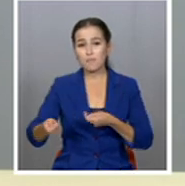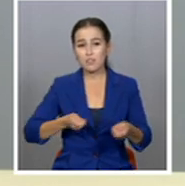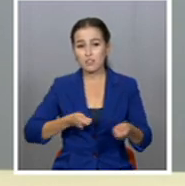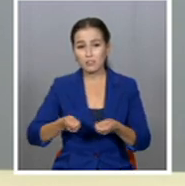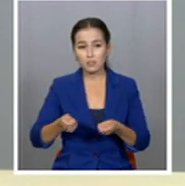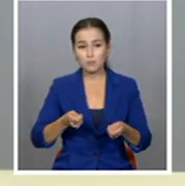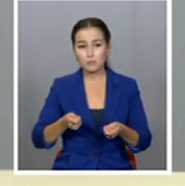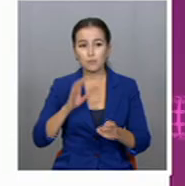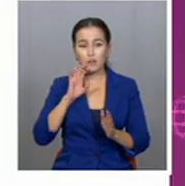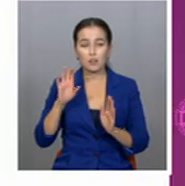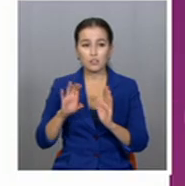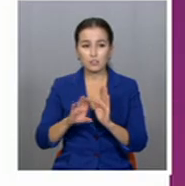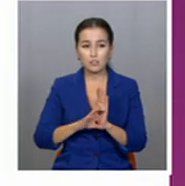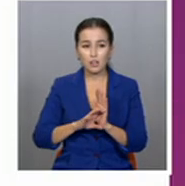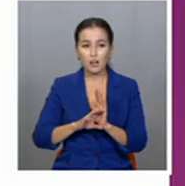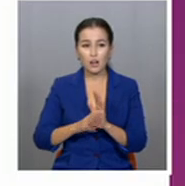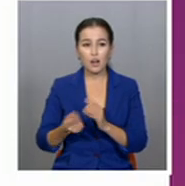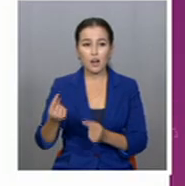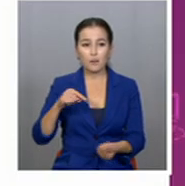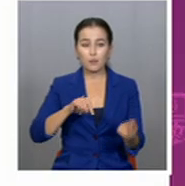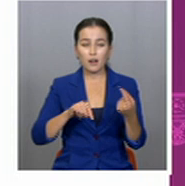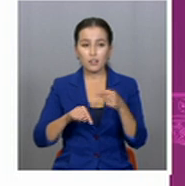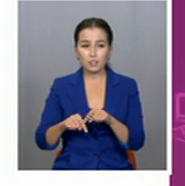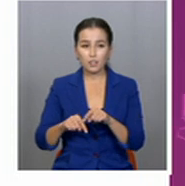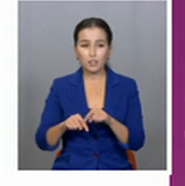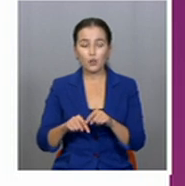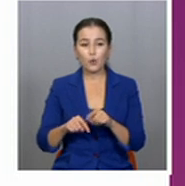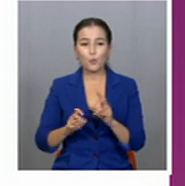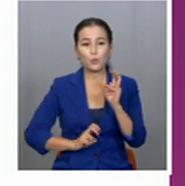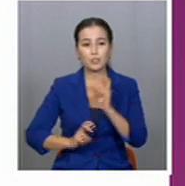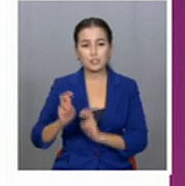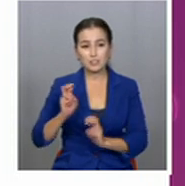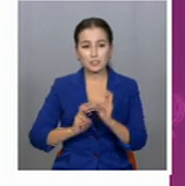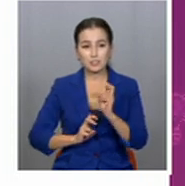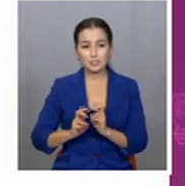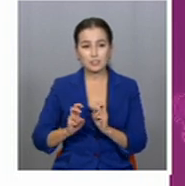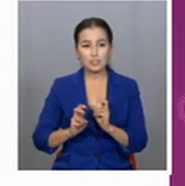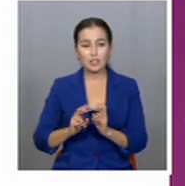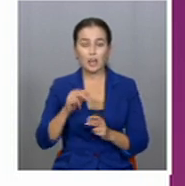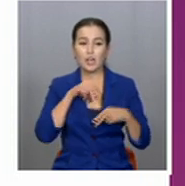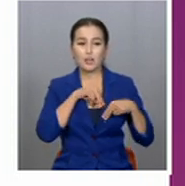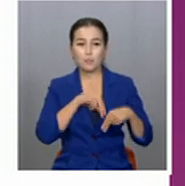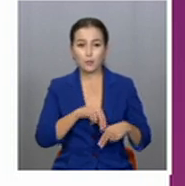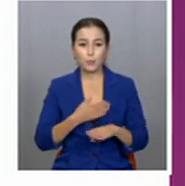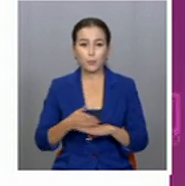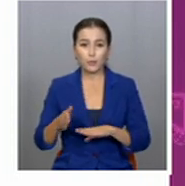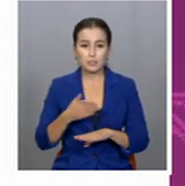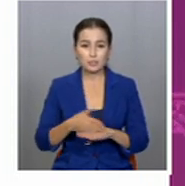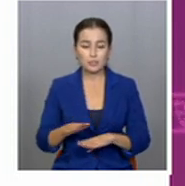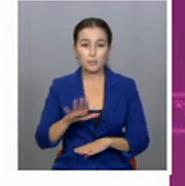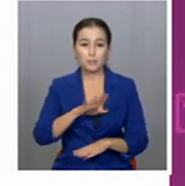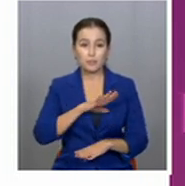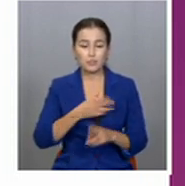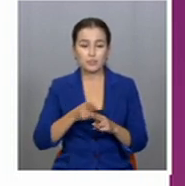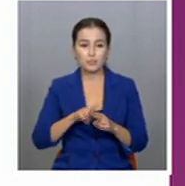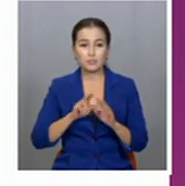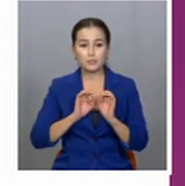бағыныштылық қарым-қатынастары және өндірістік еңбек бөлінісі болғандығын жазған.